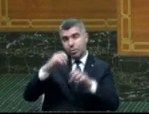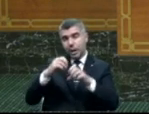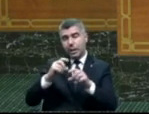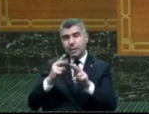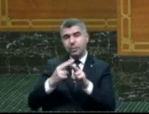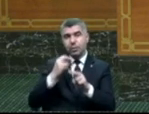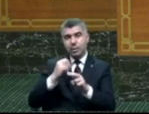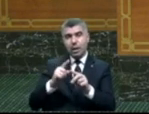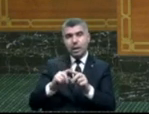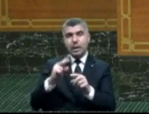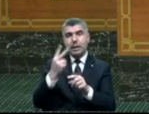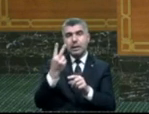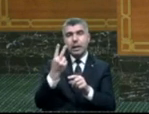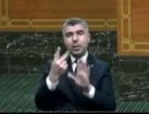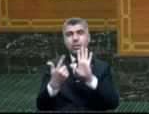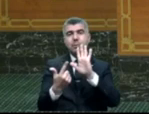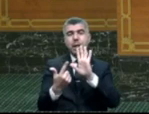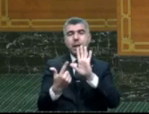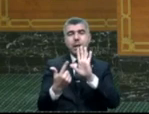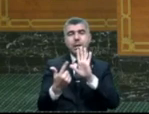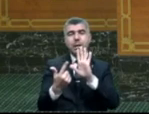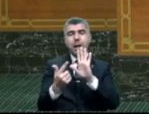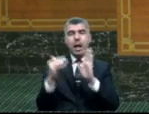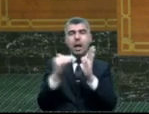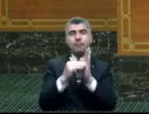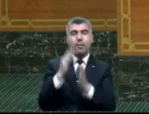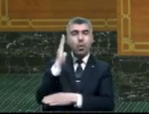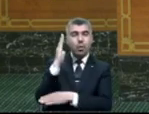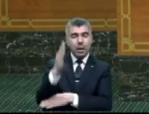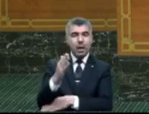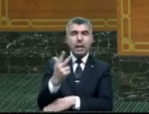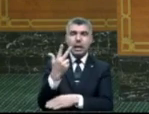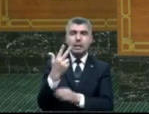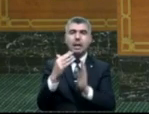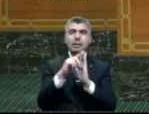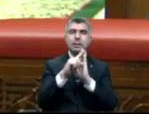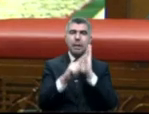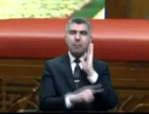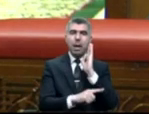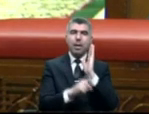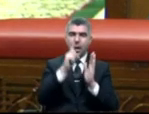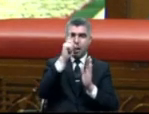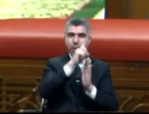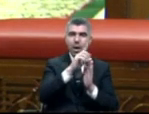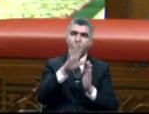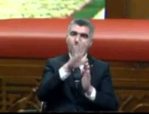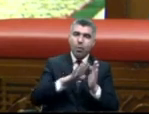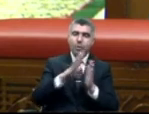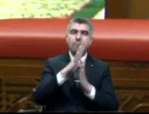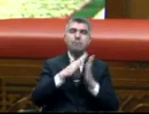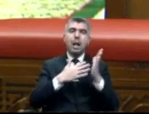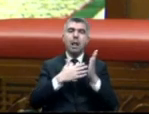ل 72,000 هكتار، أي ب 70%، بقات لنا واحد 3 ديال السيمانات باش نكملوا هذا